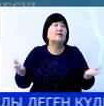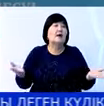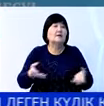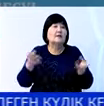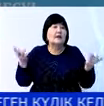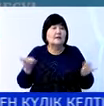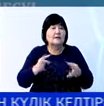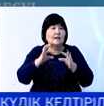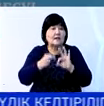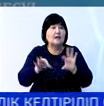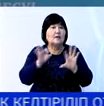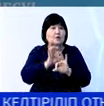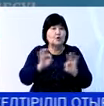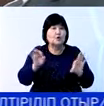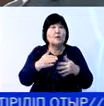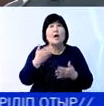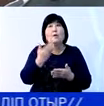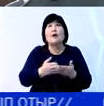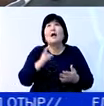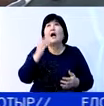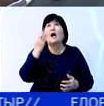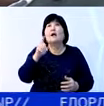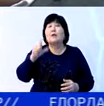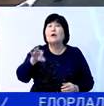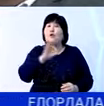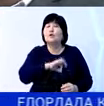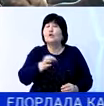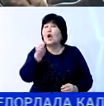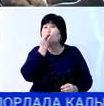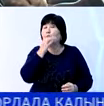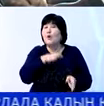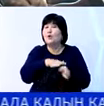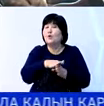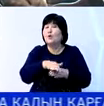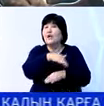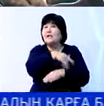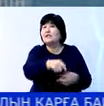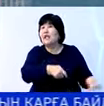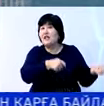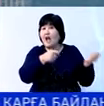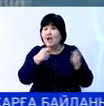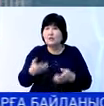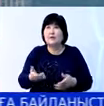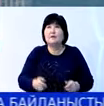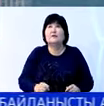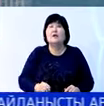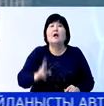екеніне дейін талдап түсіндіріп берді. Мәселен, қармақшылықтар тұтынатын жұмыртқаны түгелдей дерлік сырттан тасымалдайды.